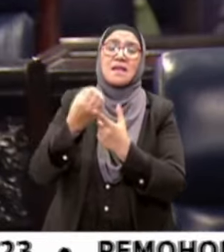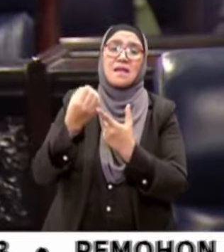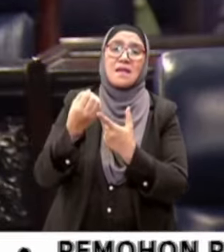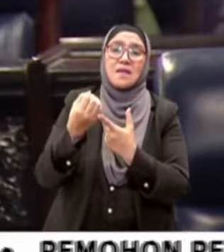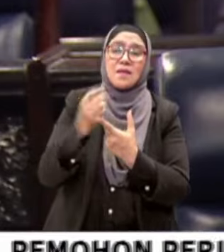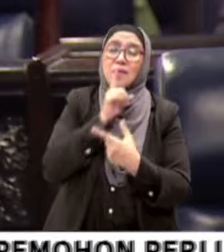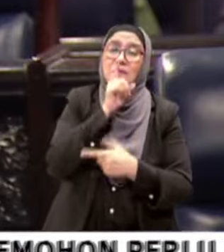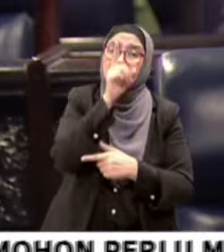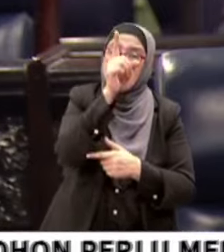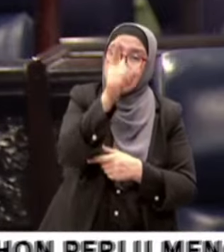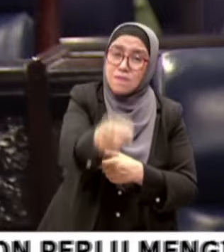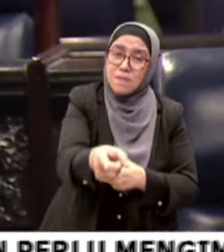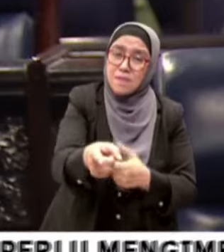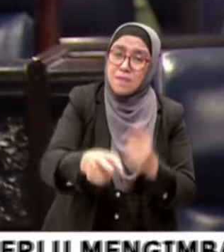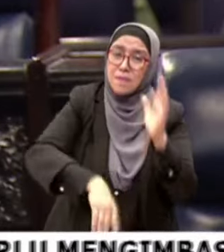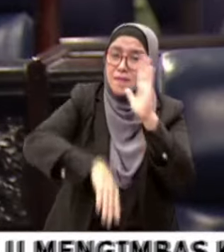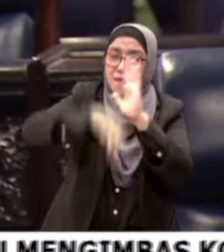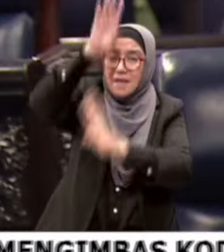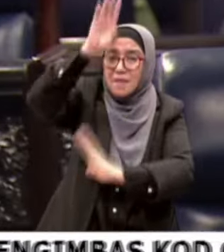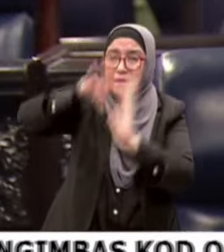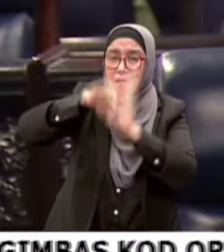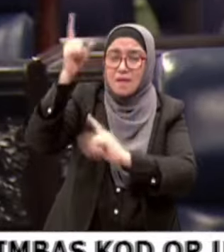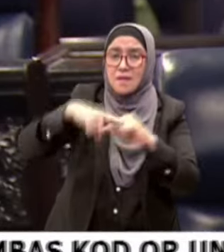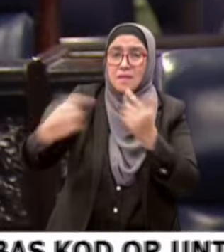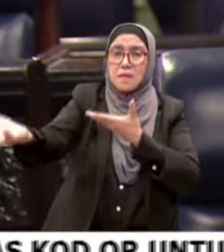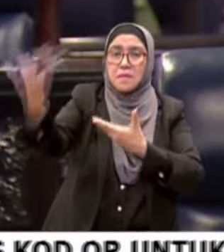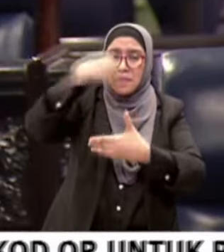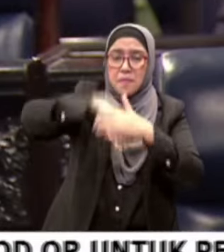meredalisasikan lebih banyak pelaporan